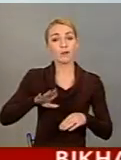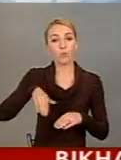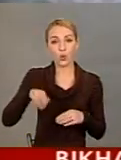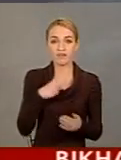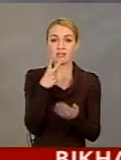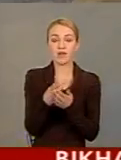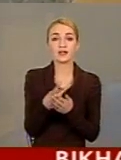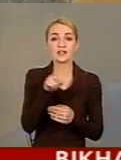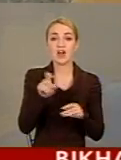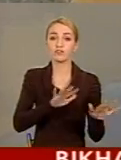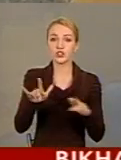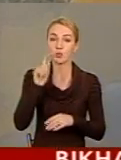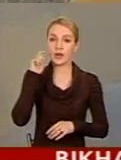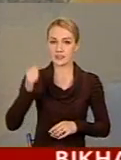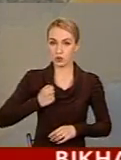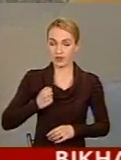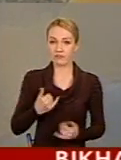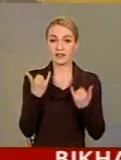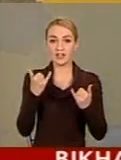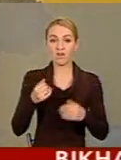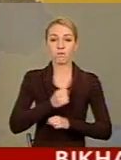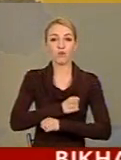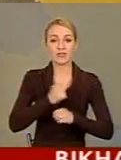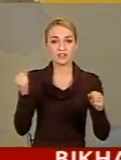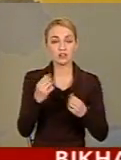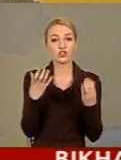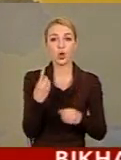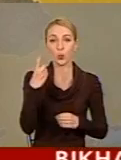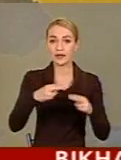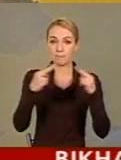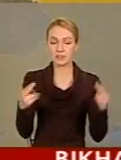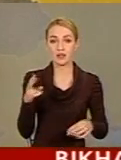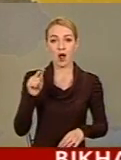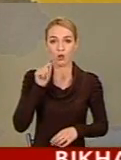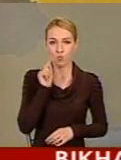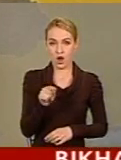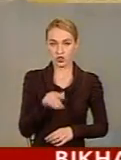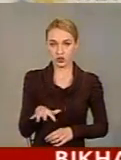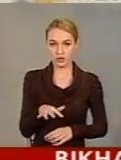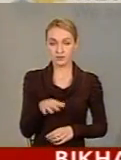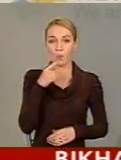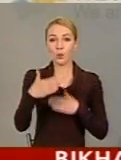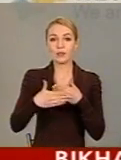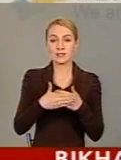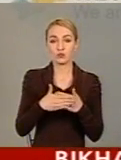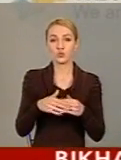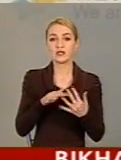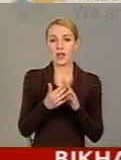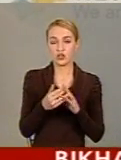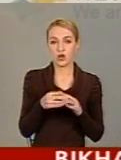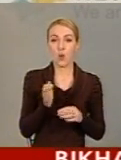за вчинки українських силовиків нині в повітря злетів ще один міст на Луганщині поблизу селища оріхове